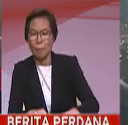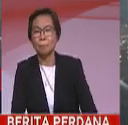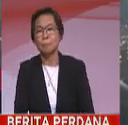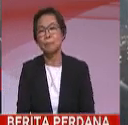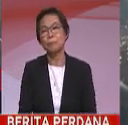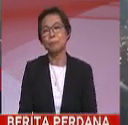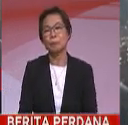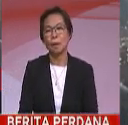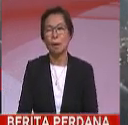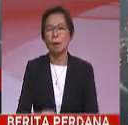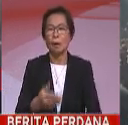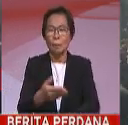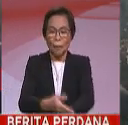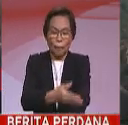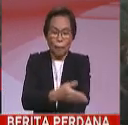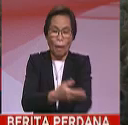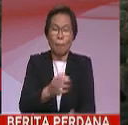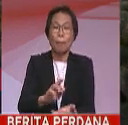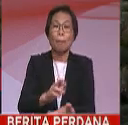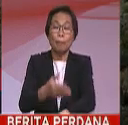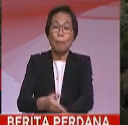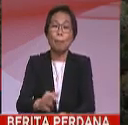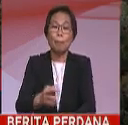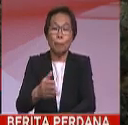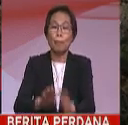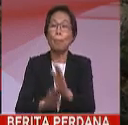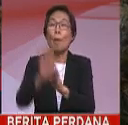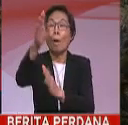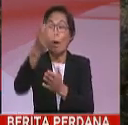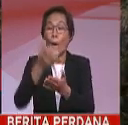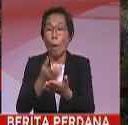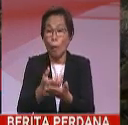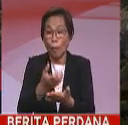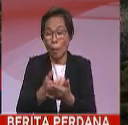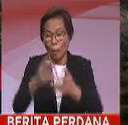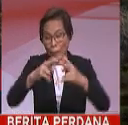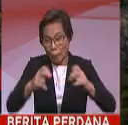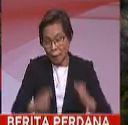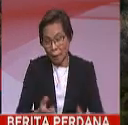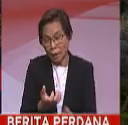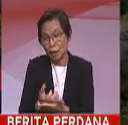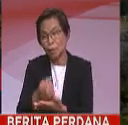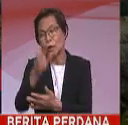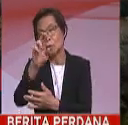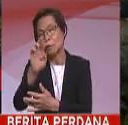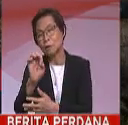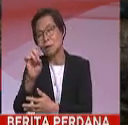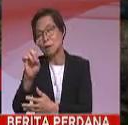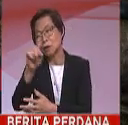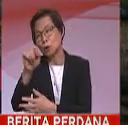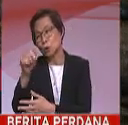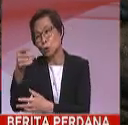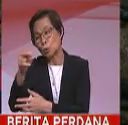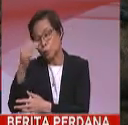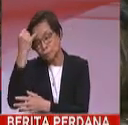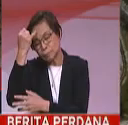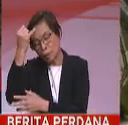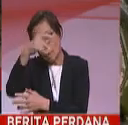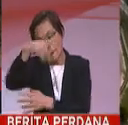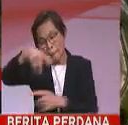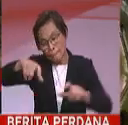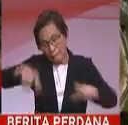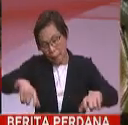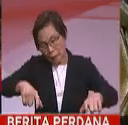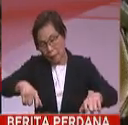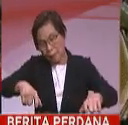Dalam konteks pemulihan ekonomi pula, penganalisis ekonomi Profesor Madya Dr. Nur Adli Rizwan Shah Muhammad Ali berpendapat PKP